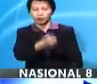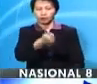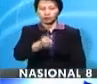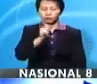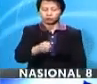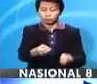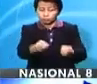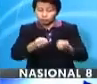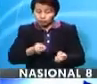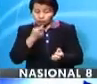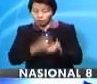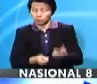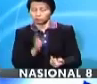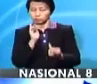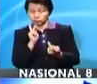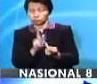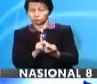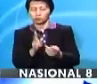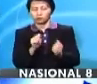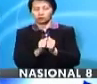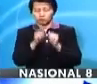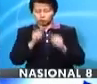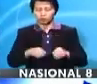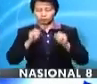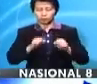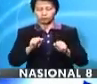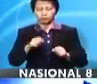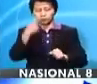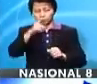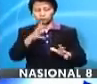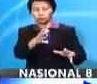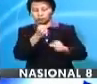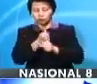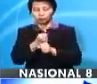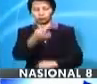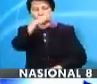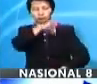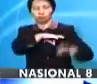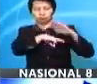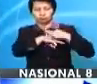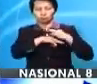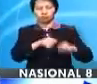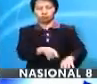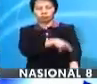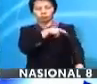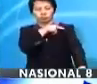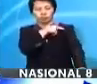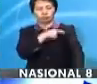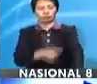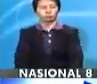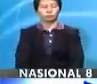yang menawarkan harga berpatutan sekaligus membolehkannya memperoleh pulangan jangka panjang.